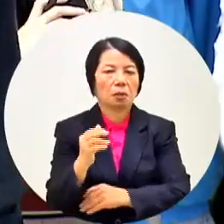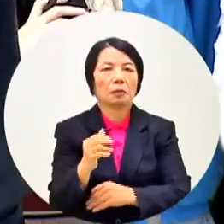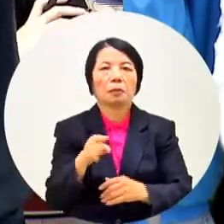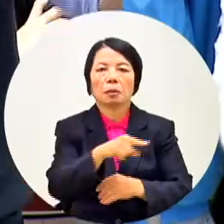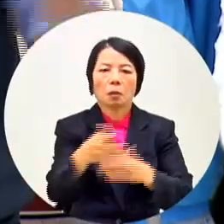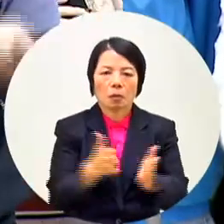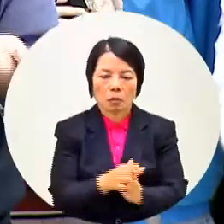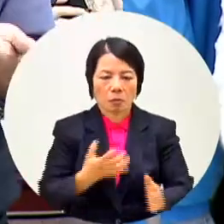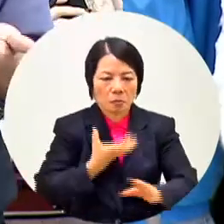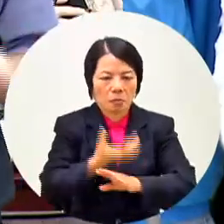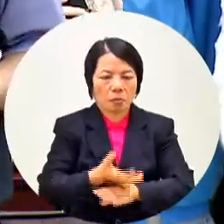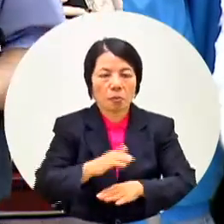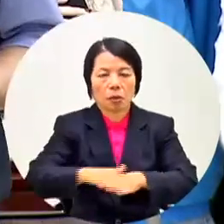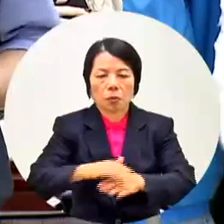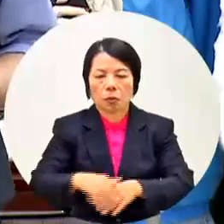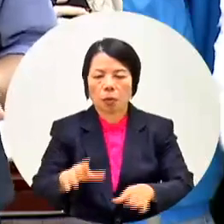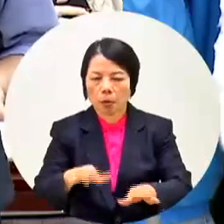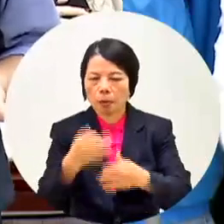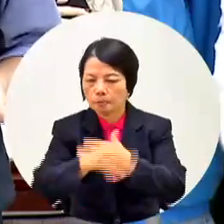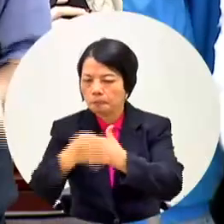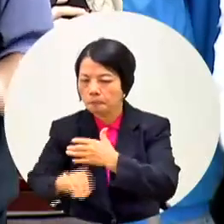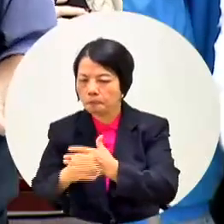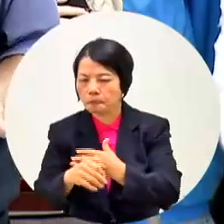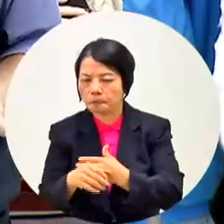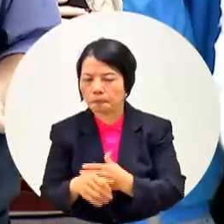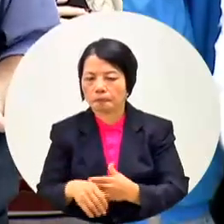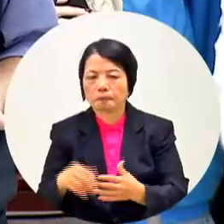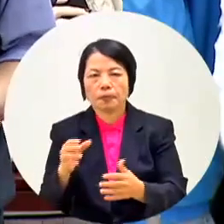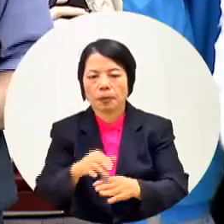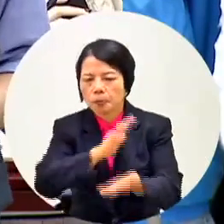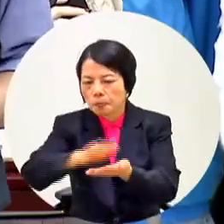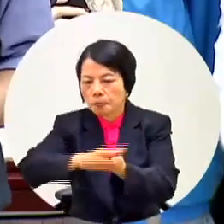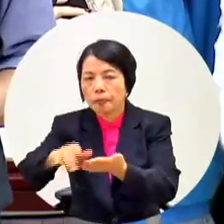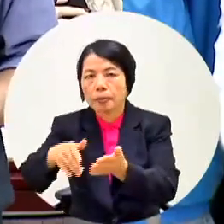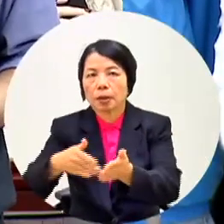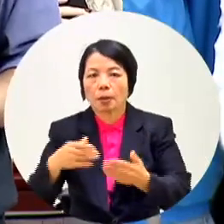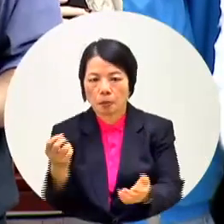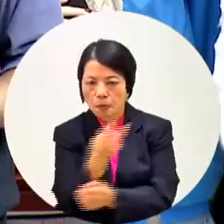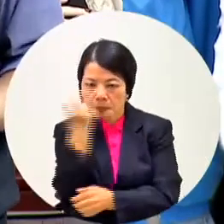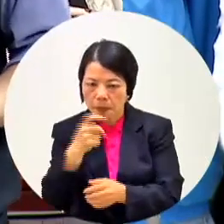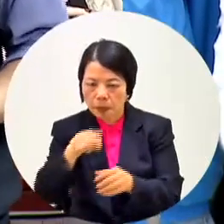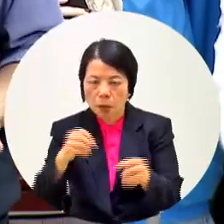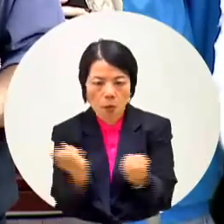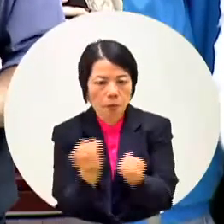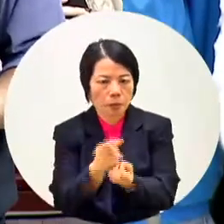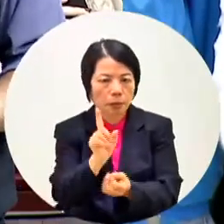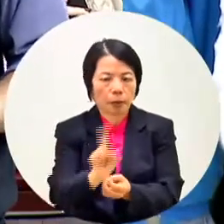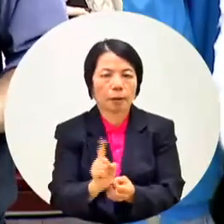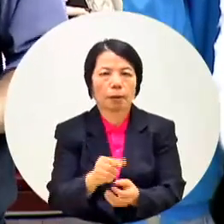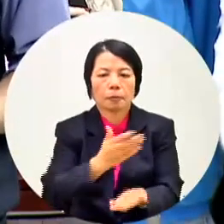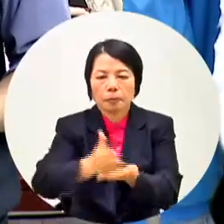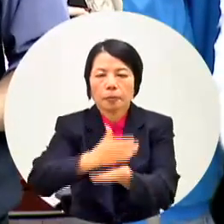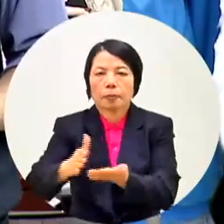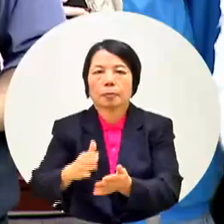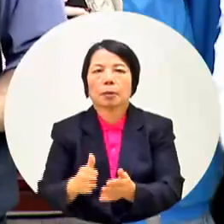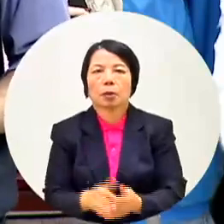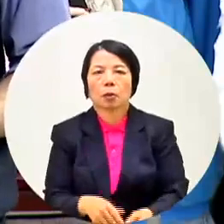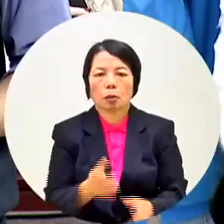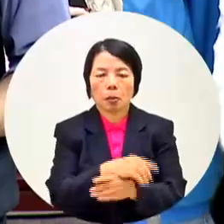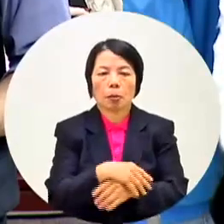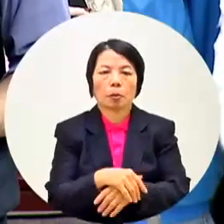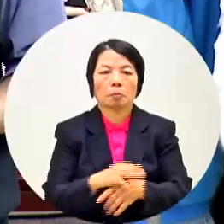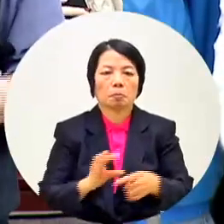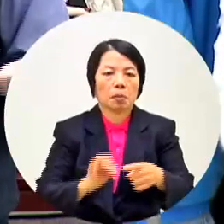是有发现事情我们就动。既然我们除弊占1%，给大家报告，我们的手一定会下得很